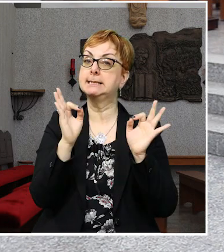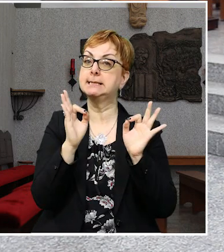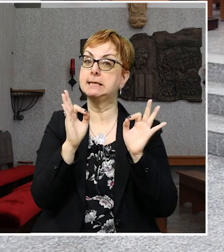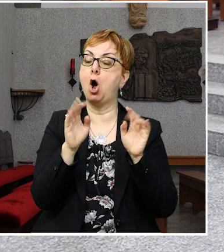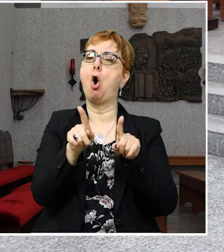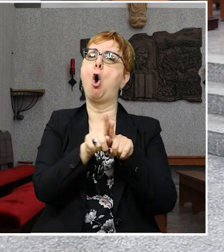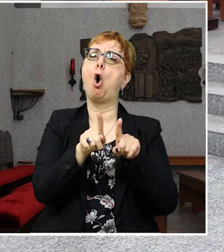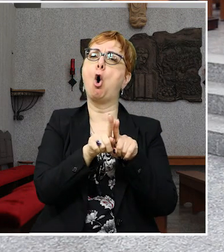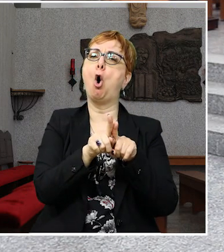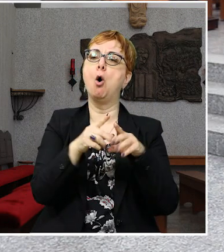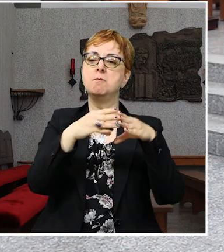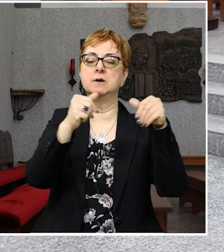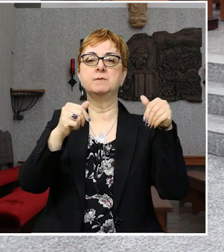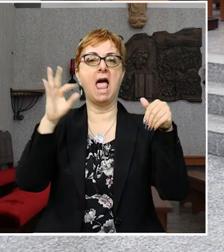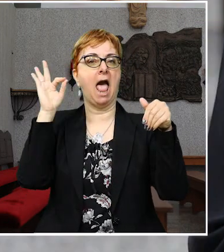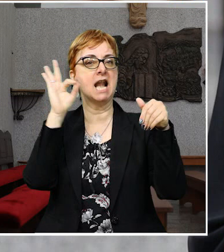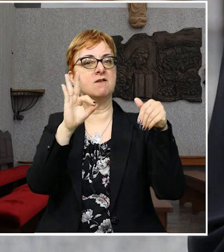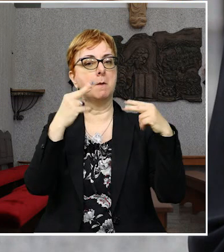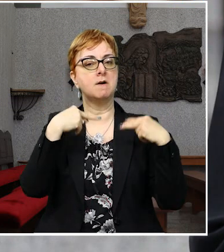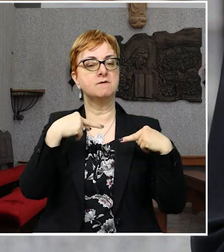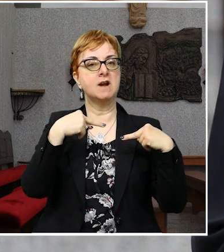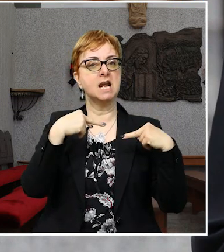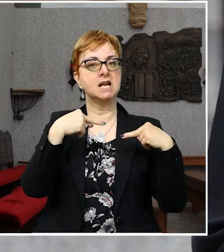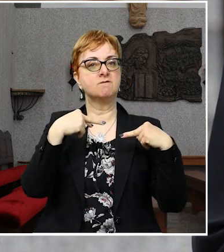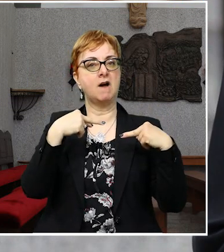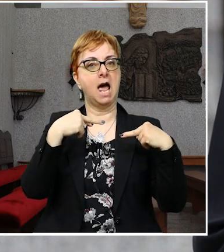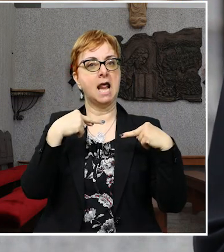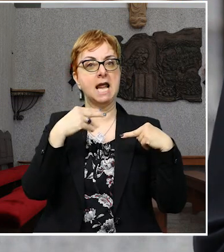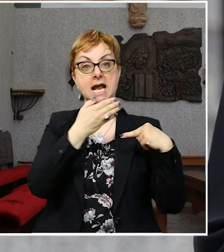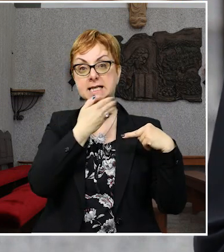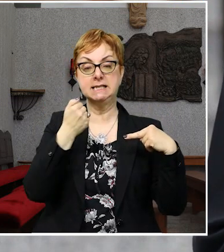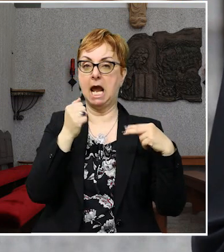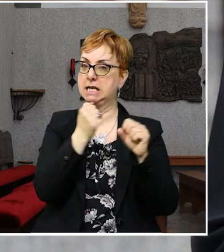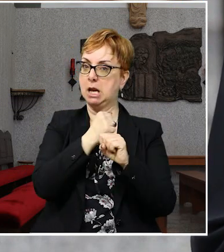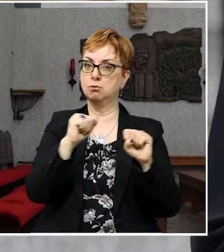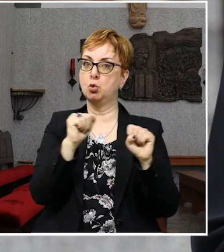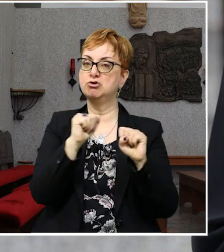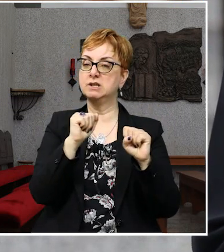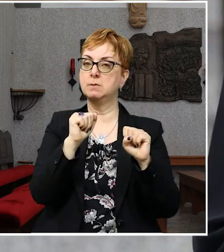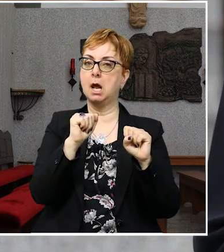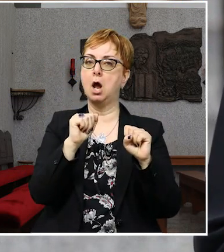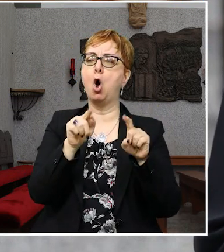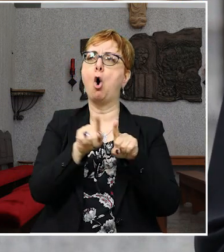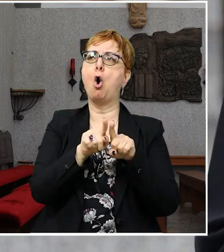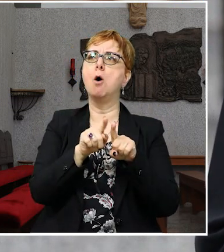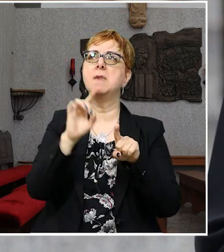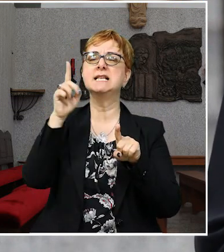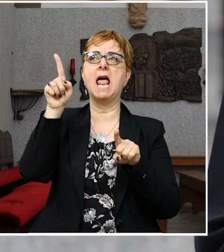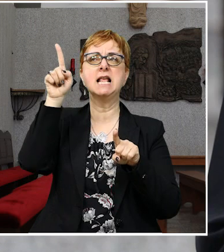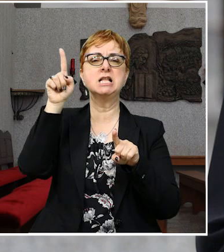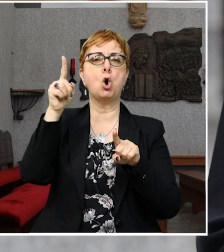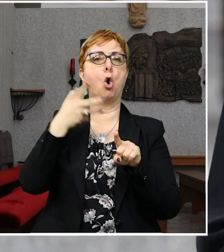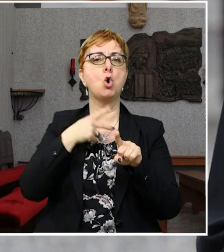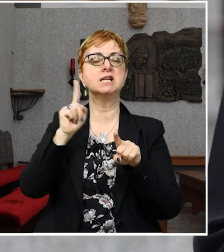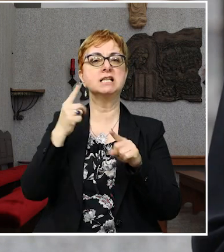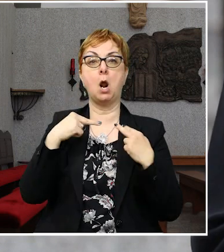senza riferimento al trascendente. Non possiamo vivere come se Dio non ci fosse,